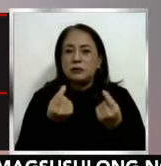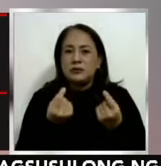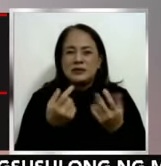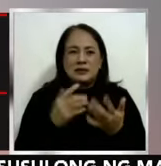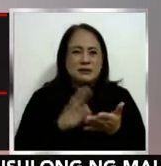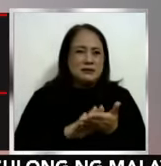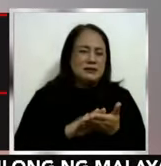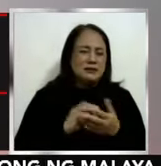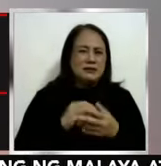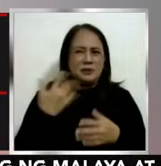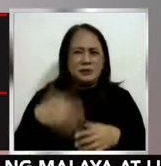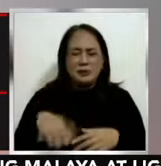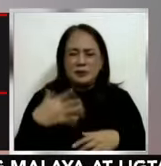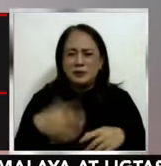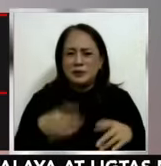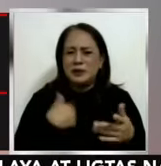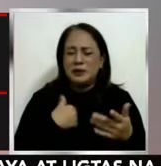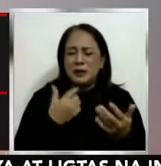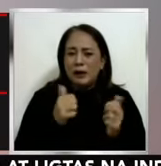Iyon lang taming ipahibaw daan.